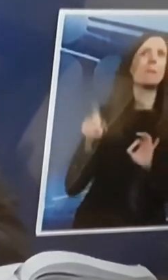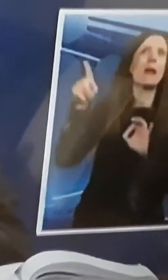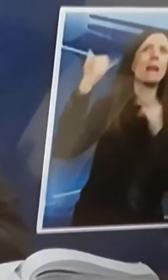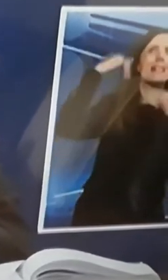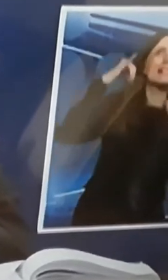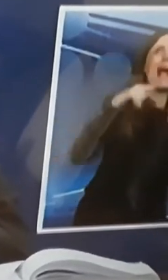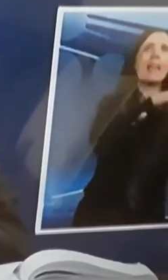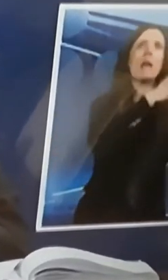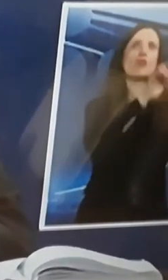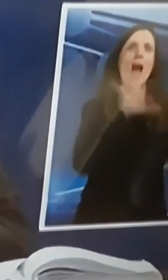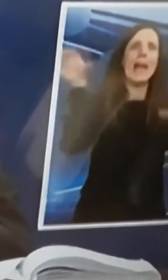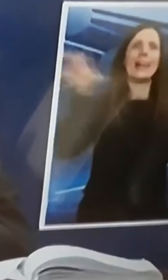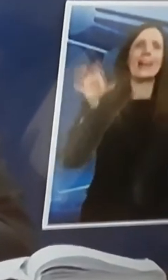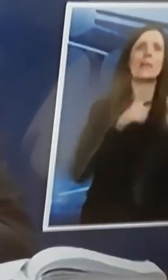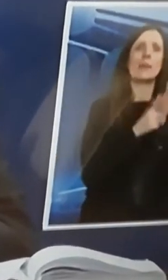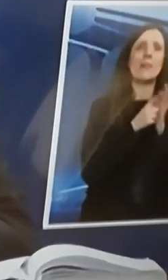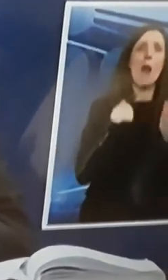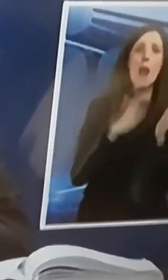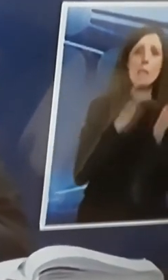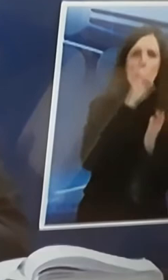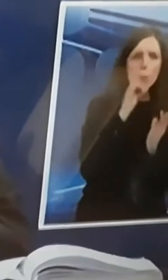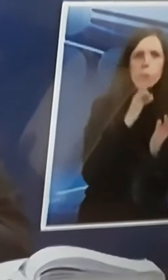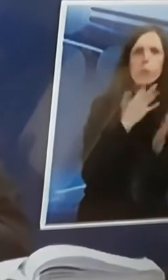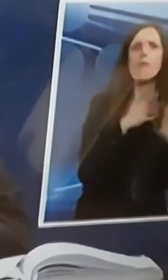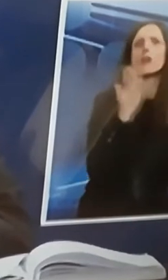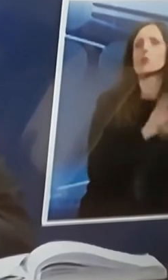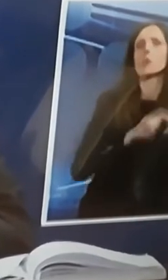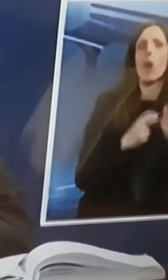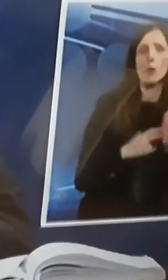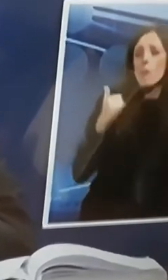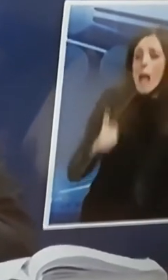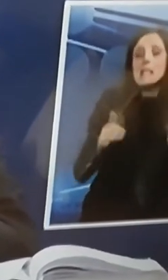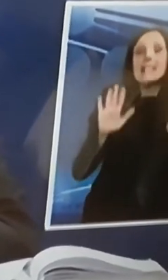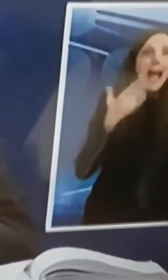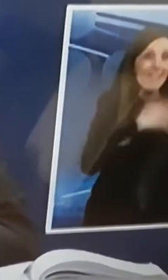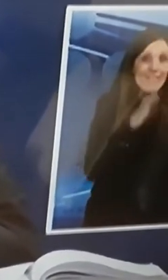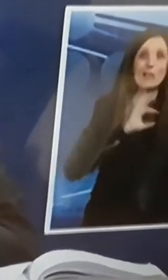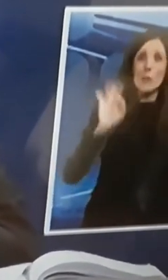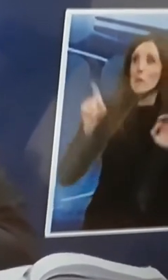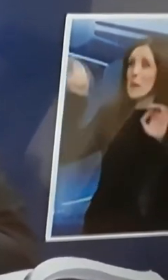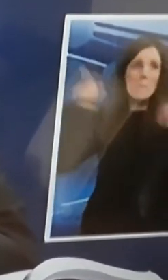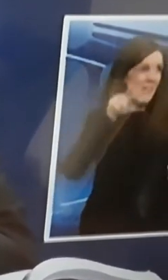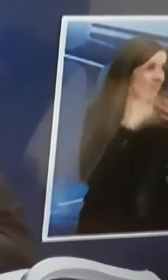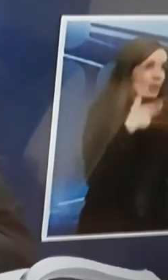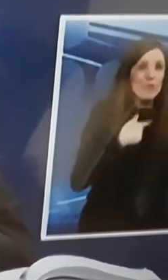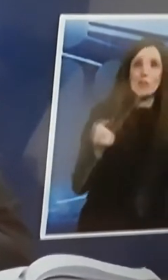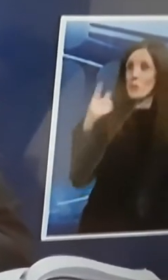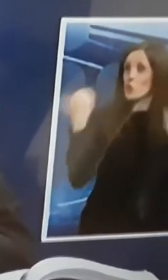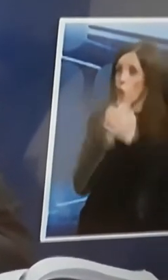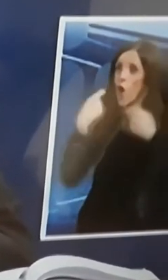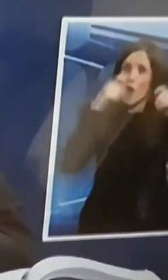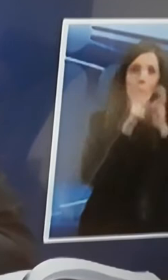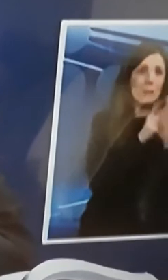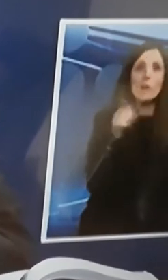problemu. I sada imamo jednostavno problem. To ćemo malo pričati, reći ću ovo šta je